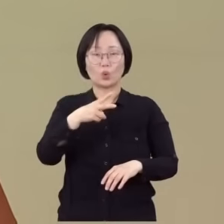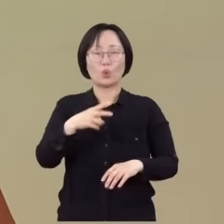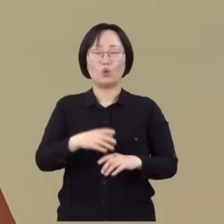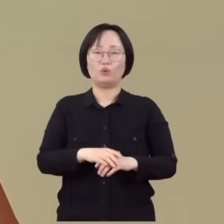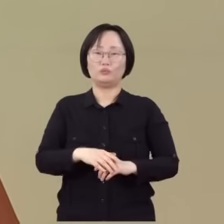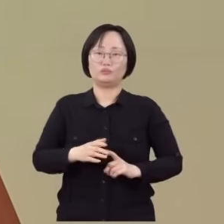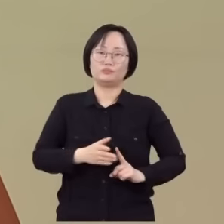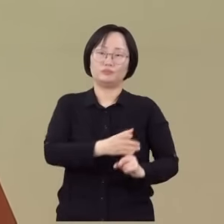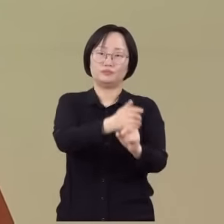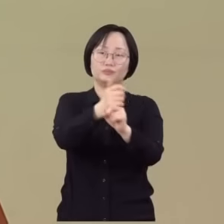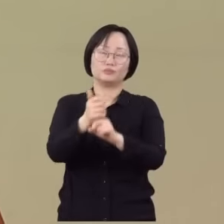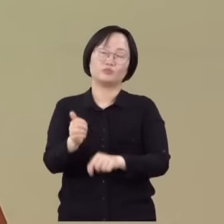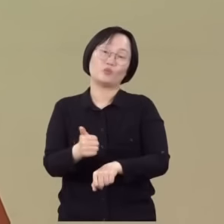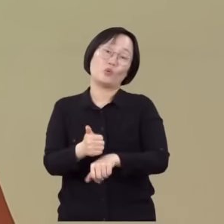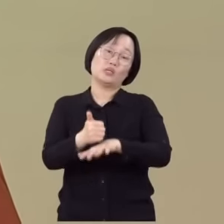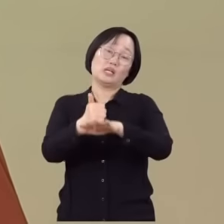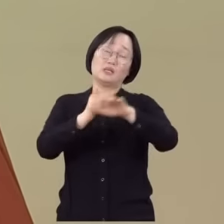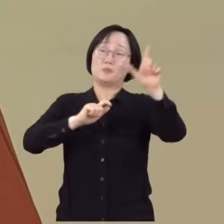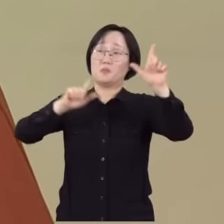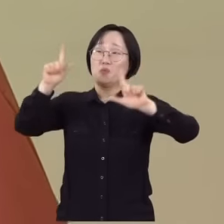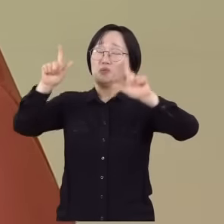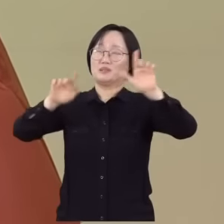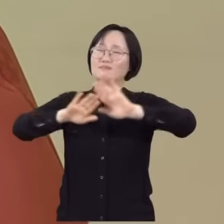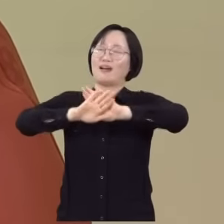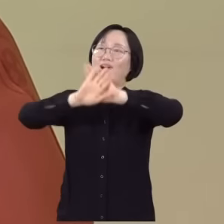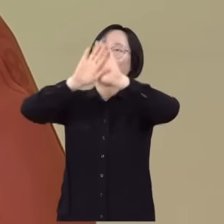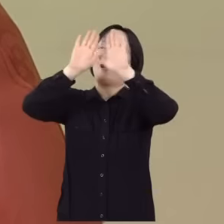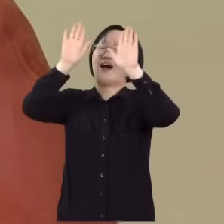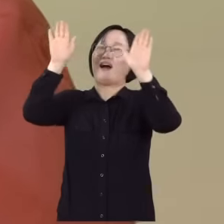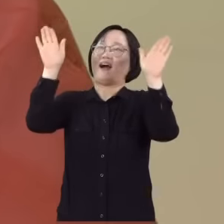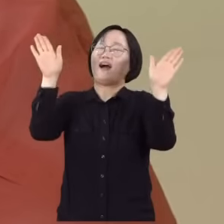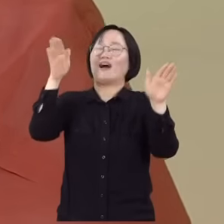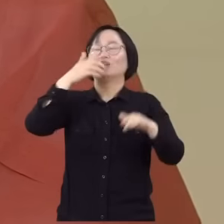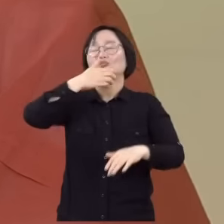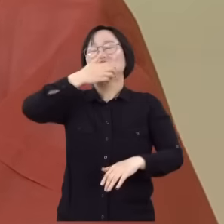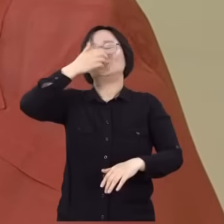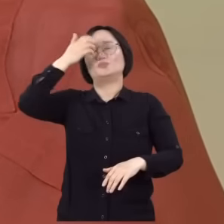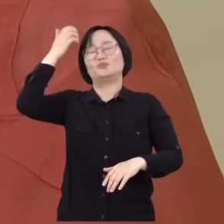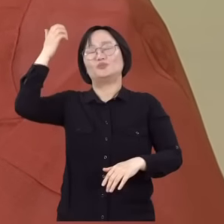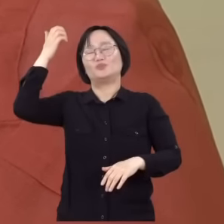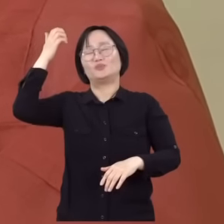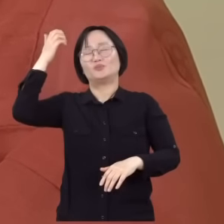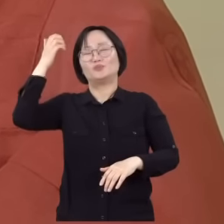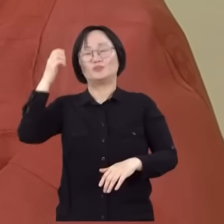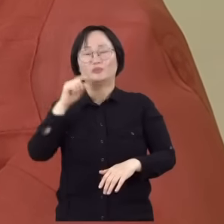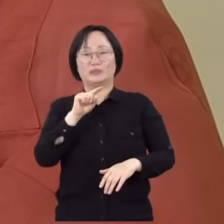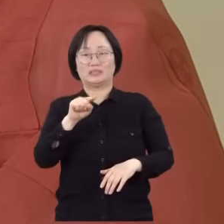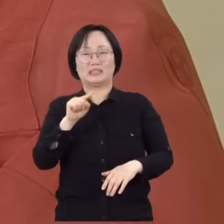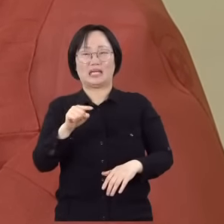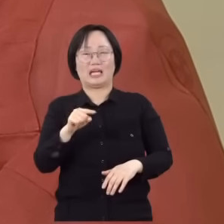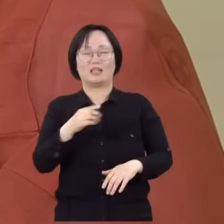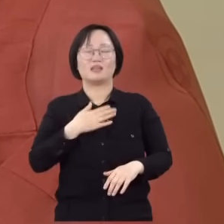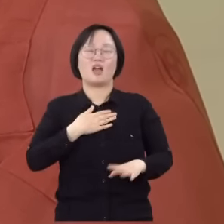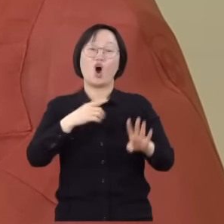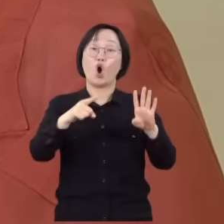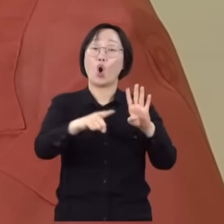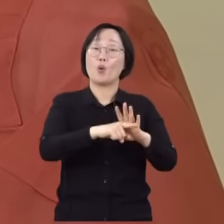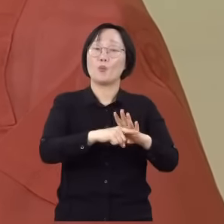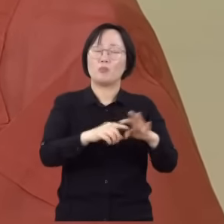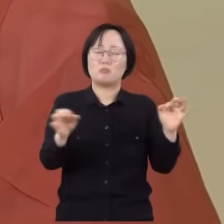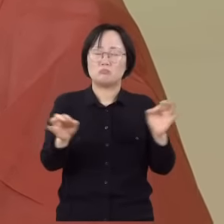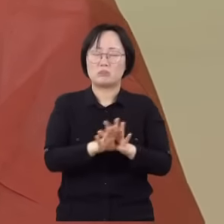거룩한 모습을 환하게 본다든가 이런 꿈을 꾸면 업장이 소멸하고 있는 징조라고